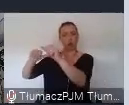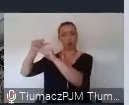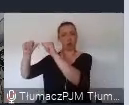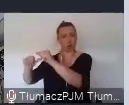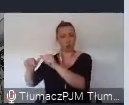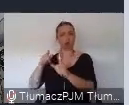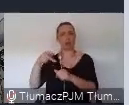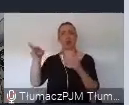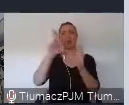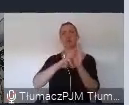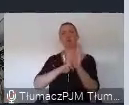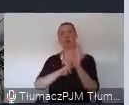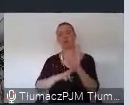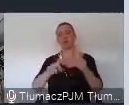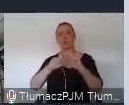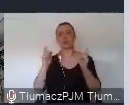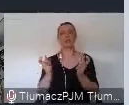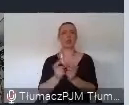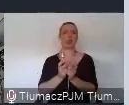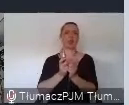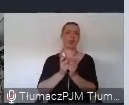się bardziej, że tak się wyrażę,